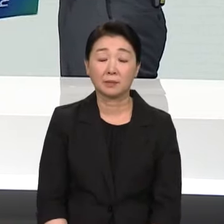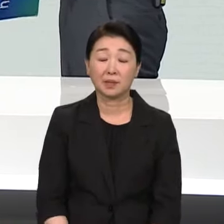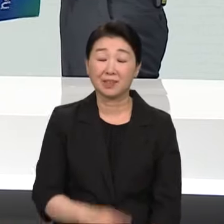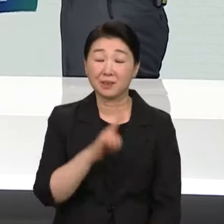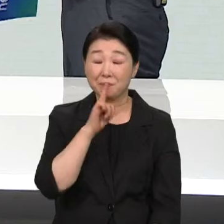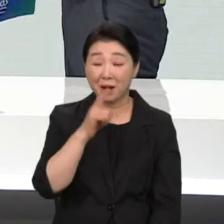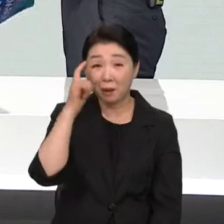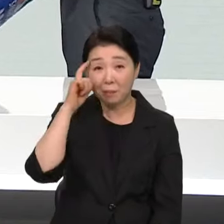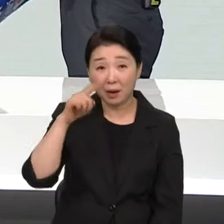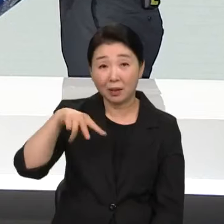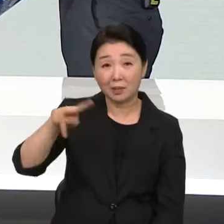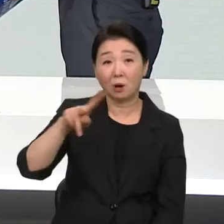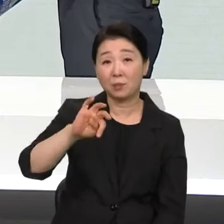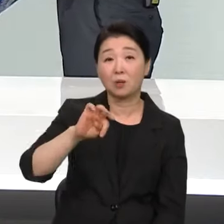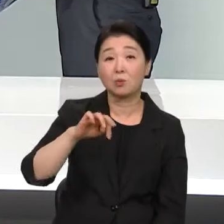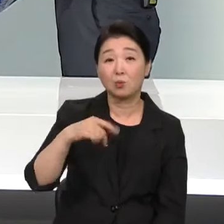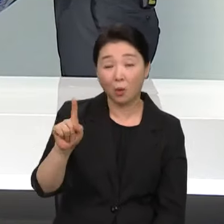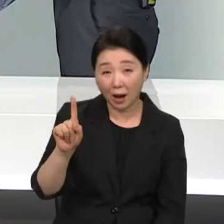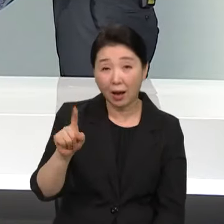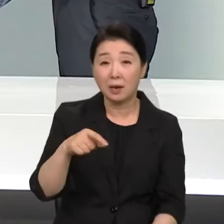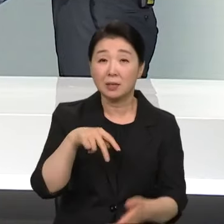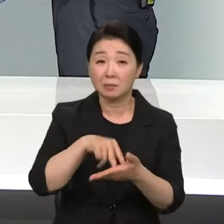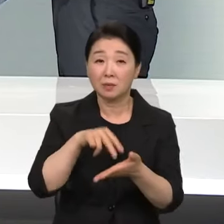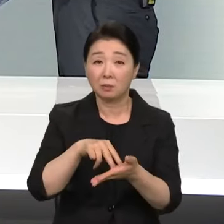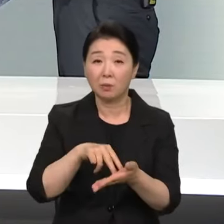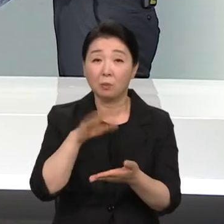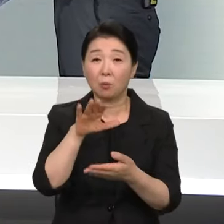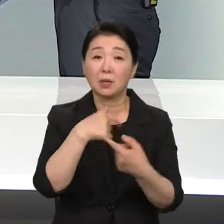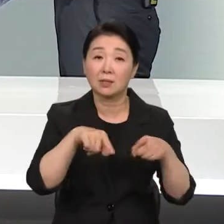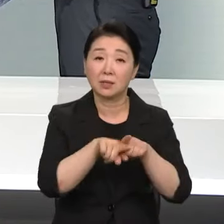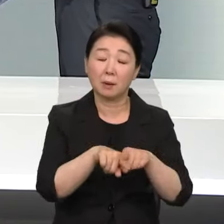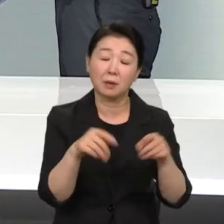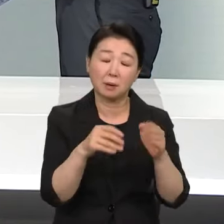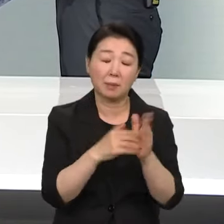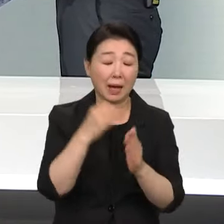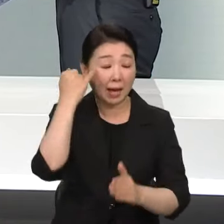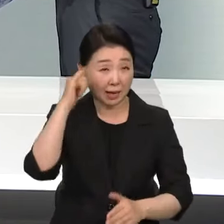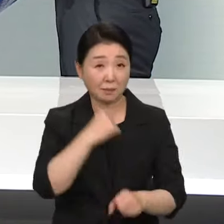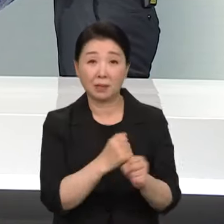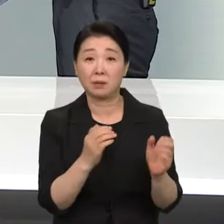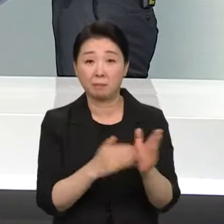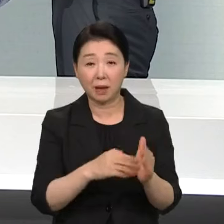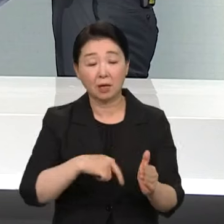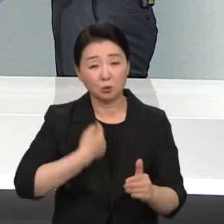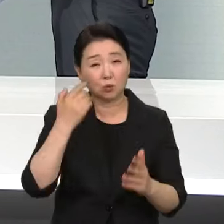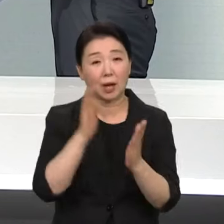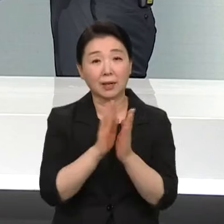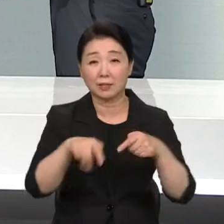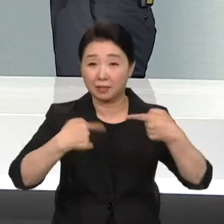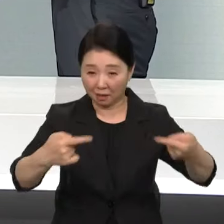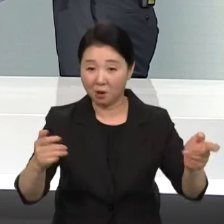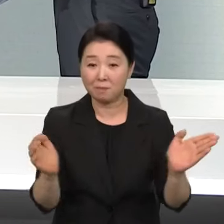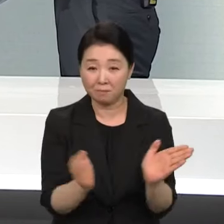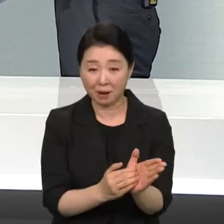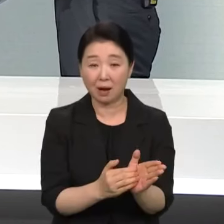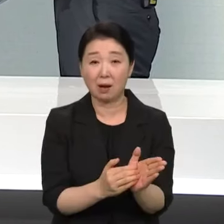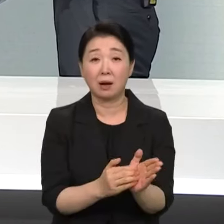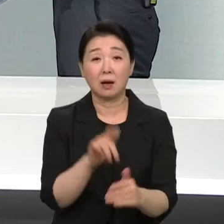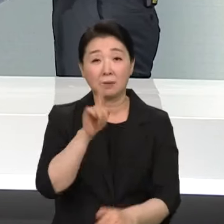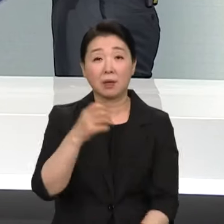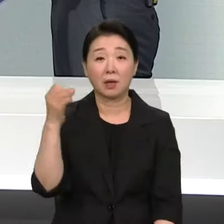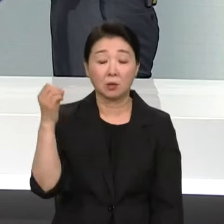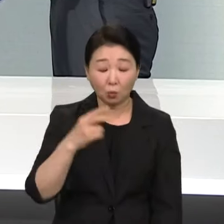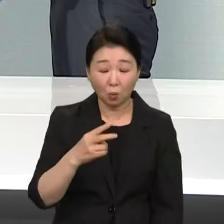의식해서인지 서유아 의원 측에서는 보좌진들과 같이 협의했고 아이디어를 낸 것이며 자발적으로 참여한 것이다 내일은 또